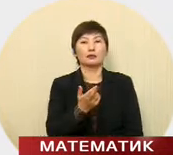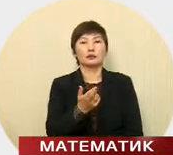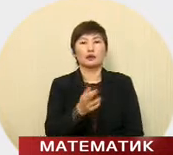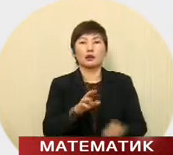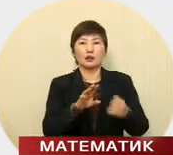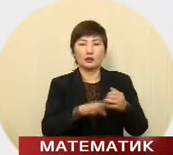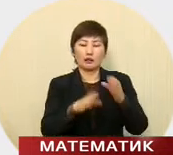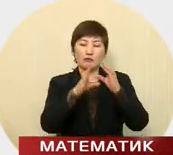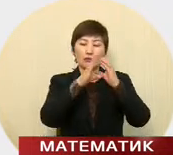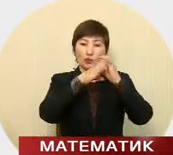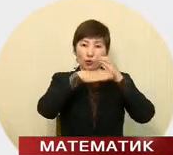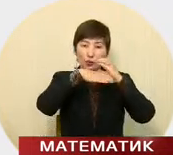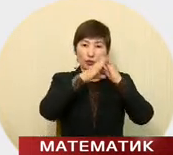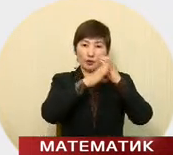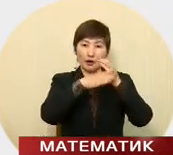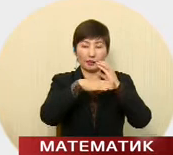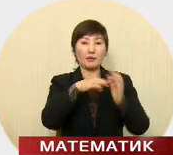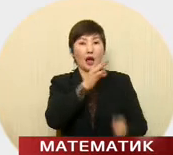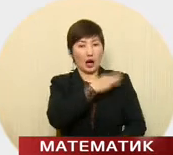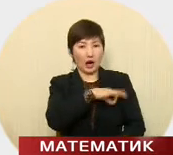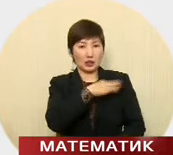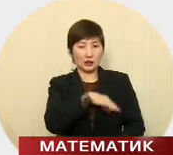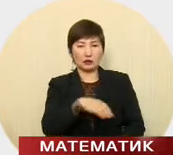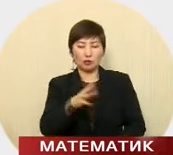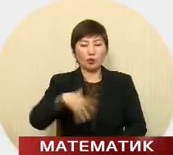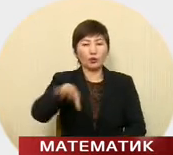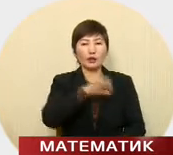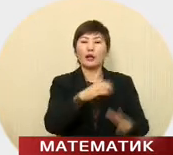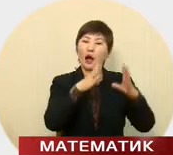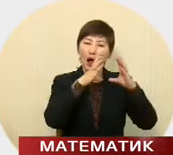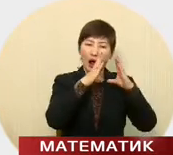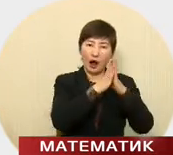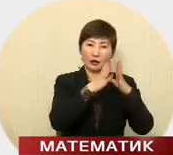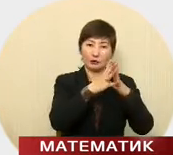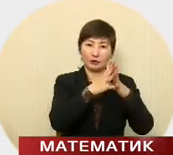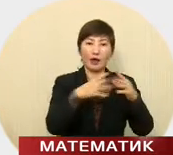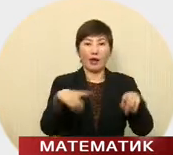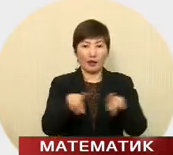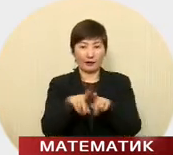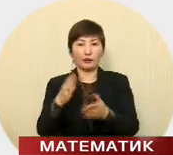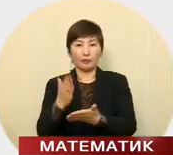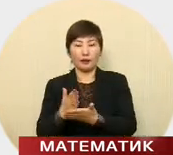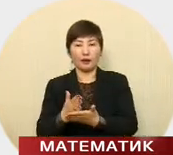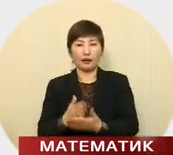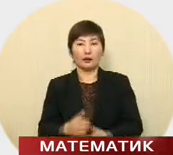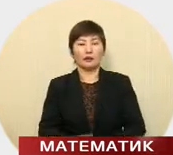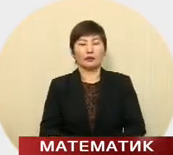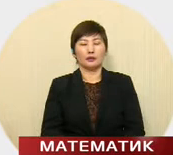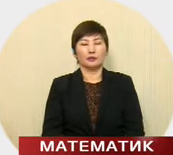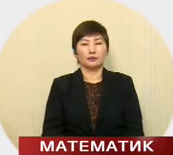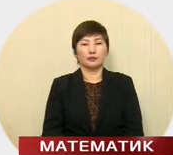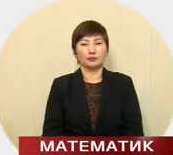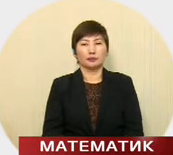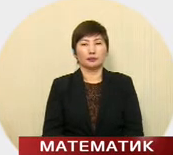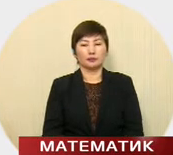Дараа нь дугуй диаграм байгуулахад хэрэглэх учраас бүгдийн 10 гэсэн ижил хуваартай болохын тулд цааш нь гүйтд хураагаагүй байгаа шүү гэдгийг